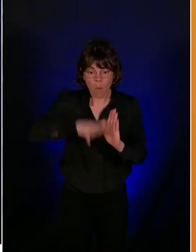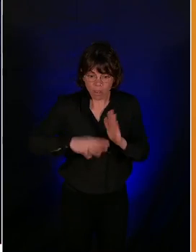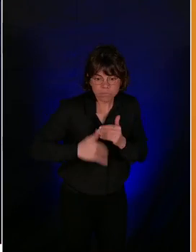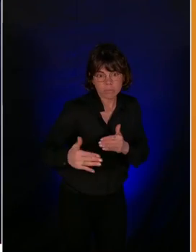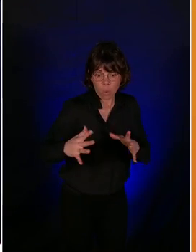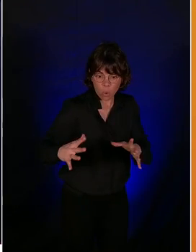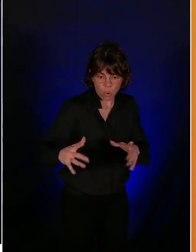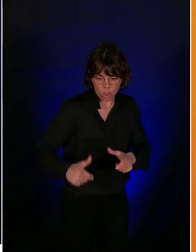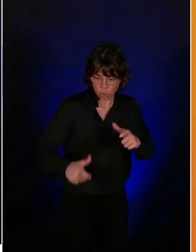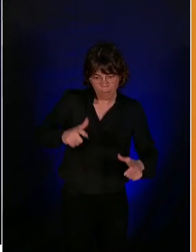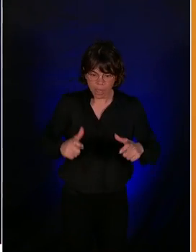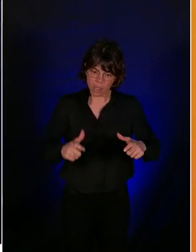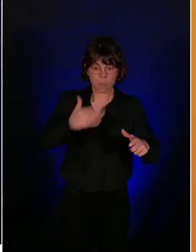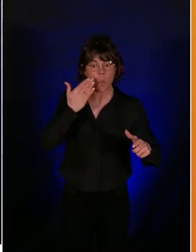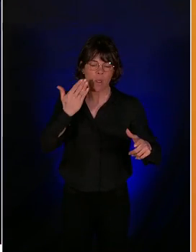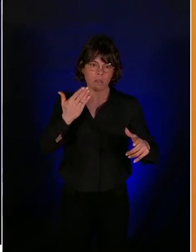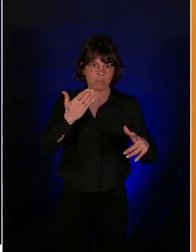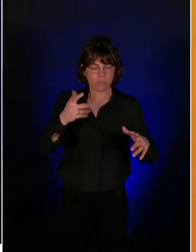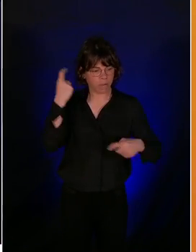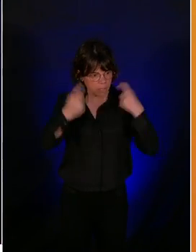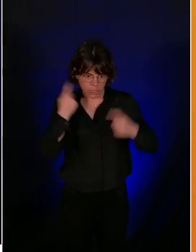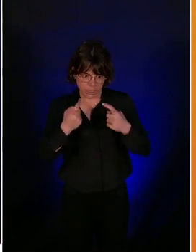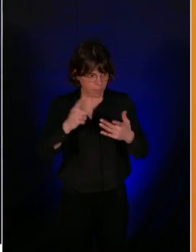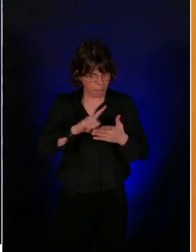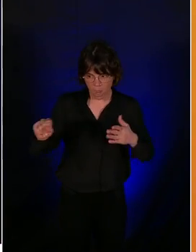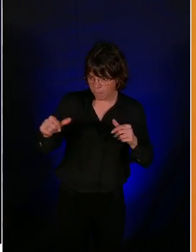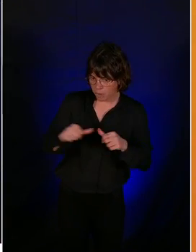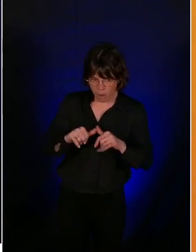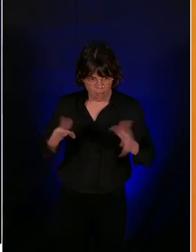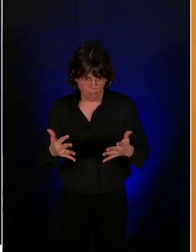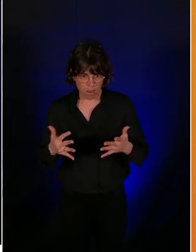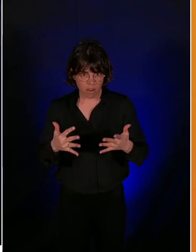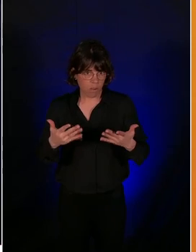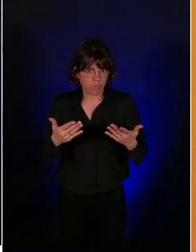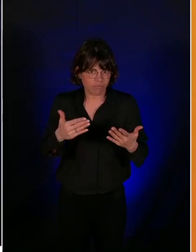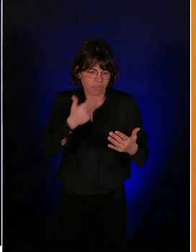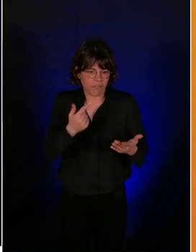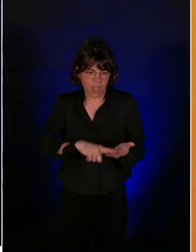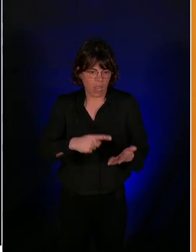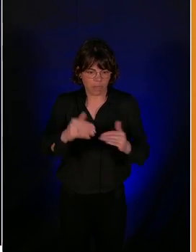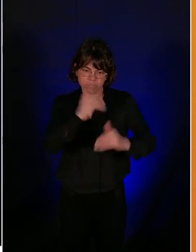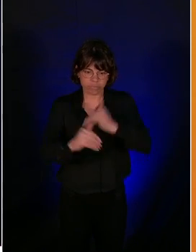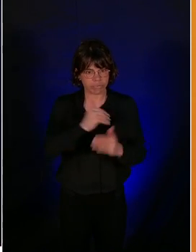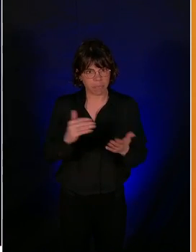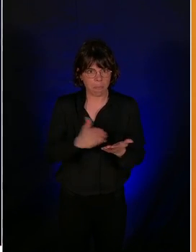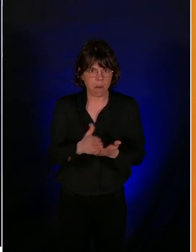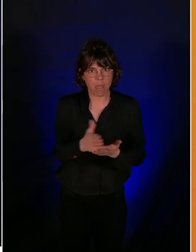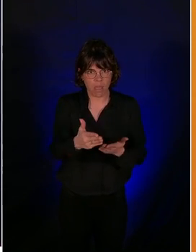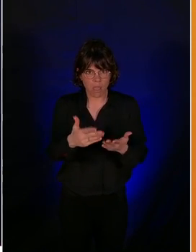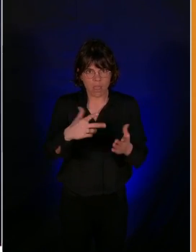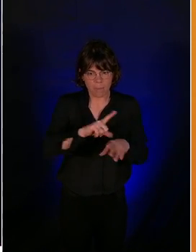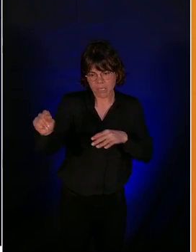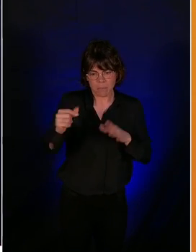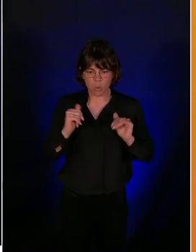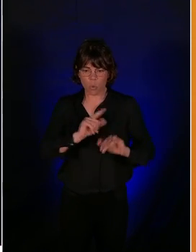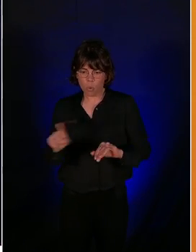pour eux essayer de négocier notre départ au mieux bah on a pris la décision de ne pas discuter du plan de licenciement et de négocier les conditions mais de négocier la